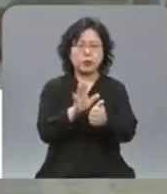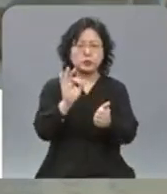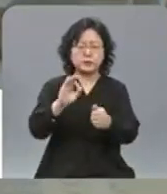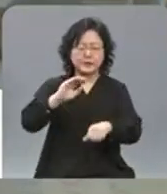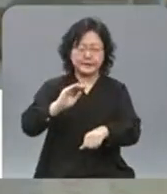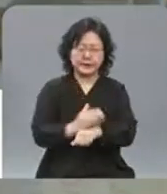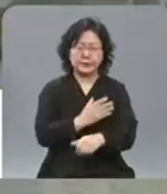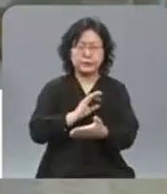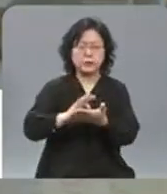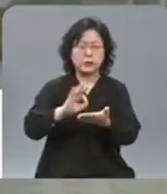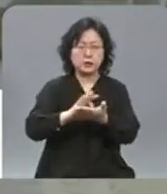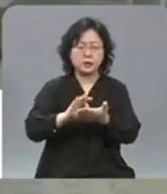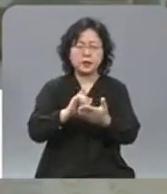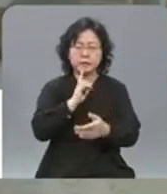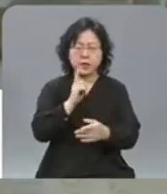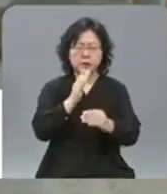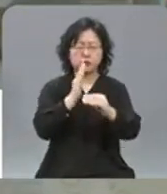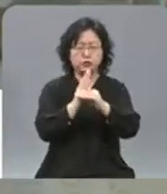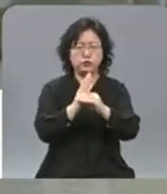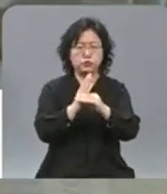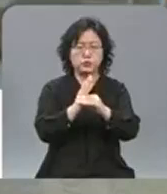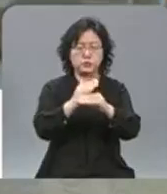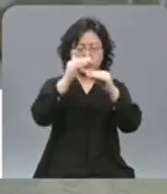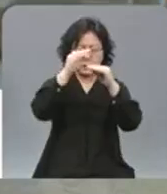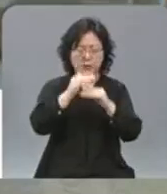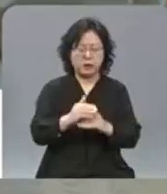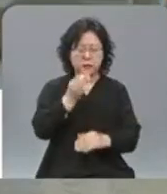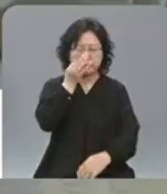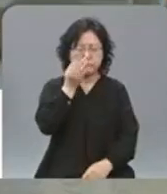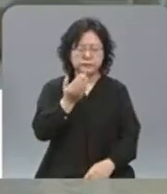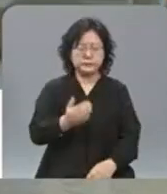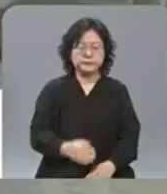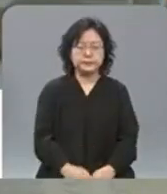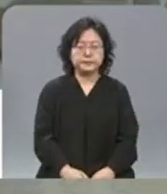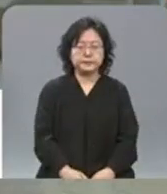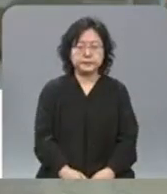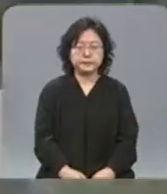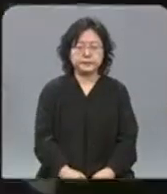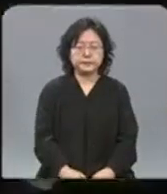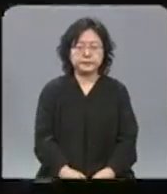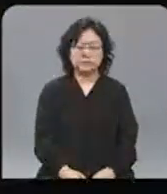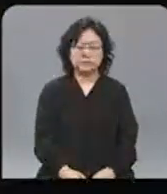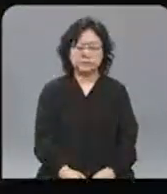보조금이 부적절하게 집행됐다는 주장이 제기됐습니다. 김혜린 기자입니다.